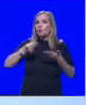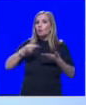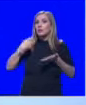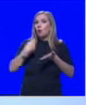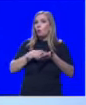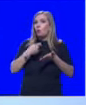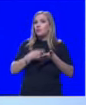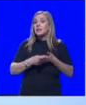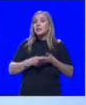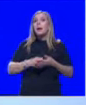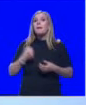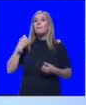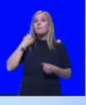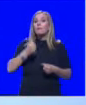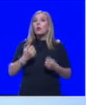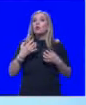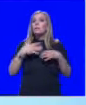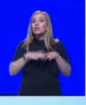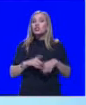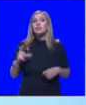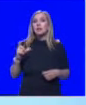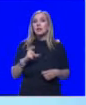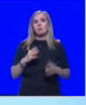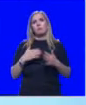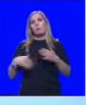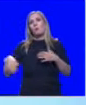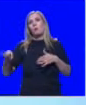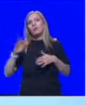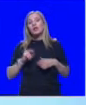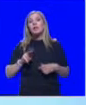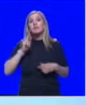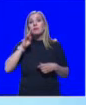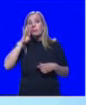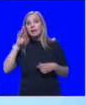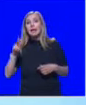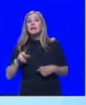машини Страйкър. За повече от 2 милиарда. 2 милиарда 730 милиона.